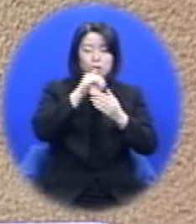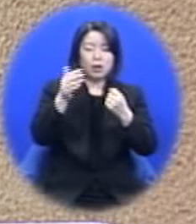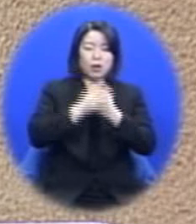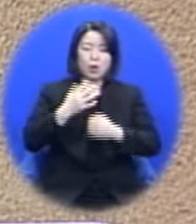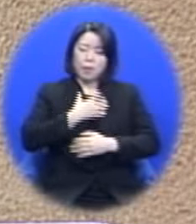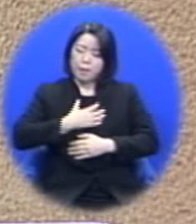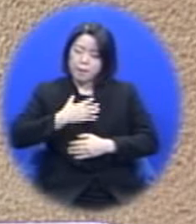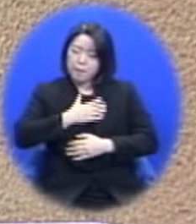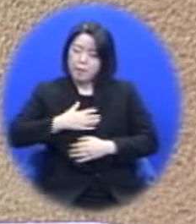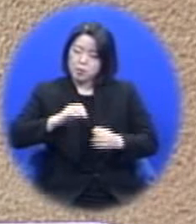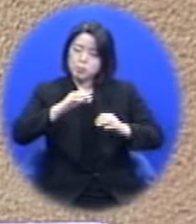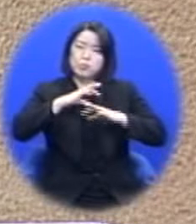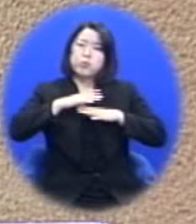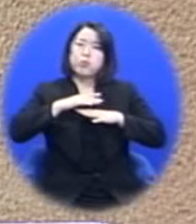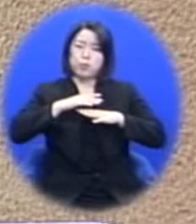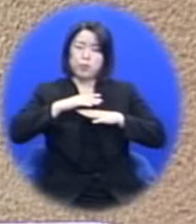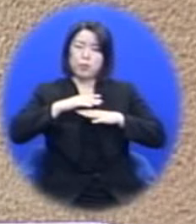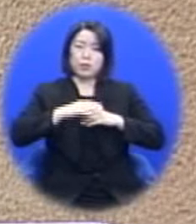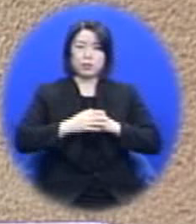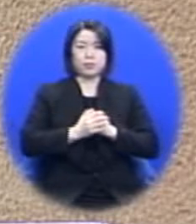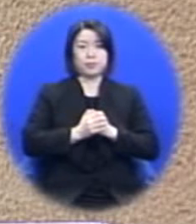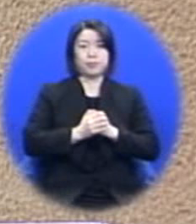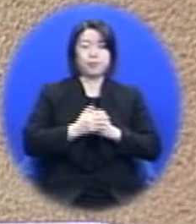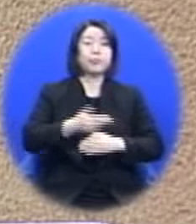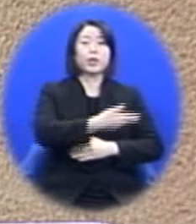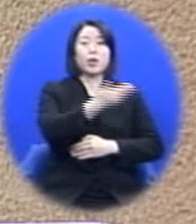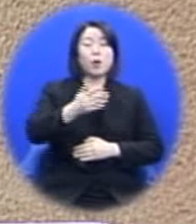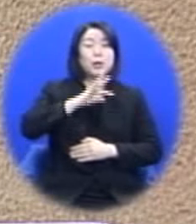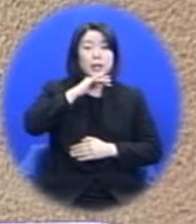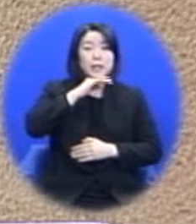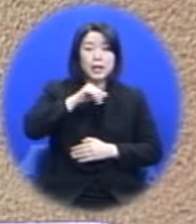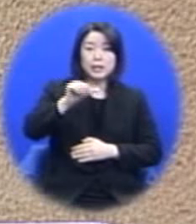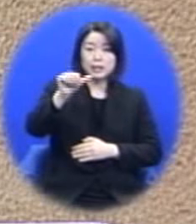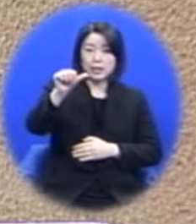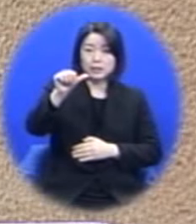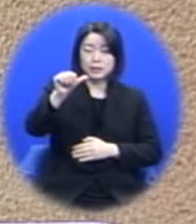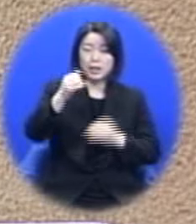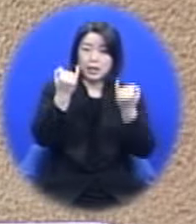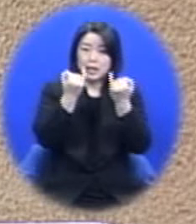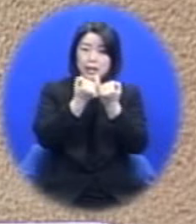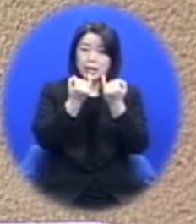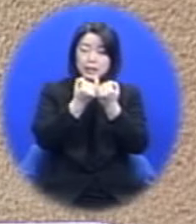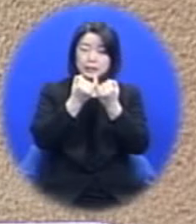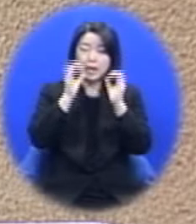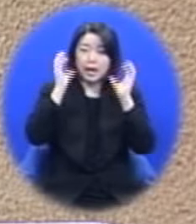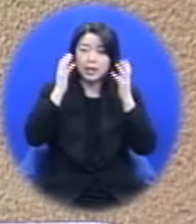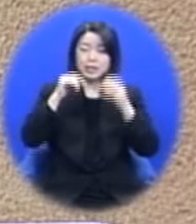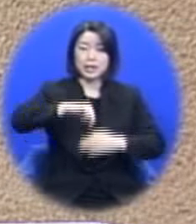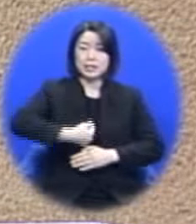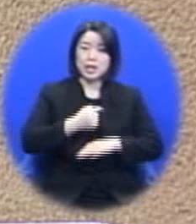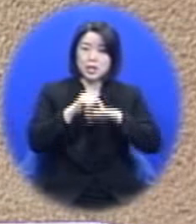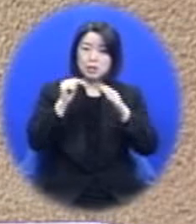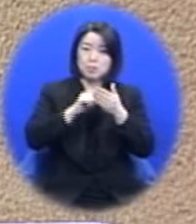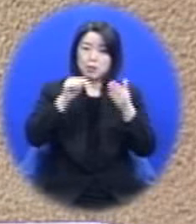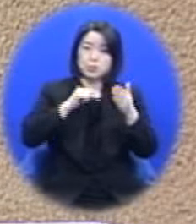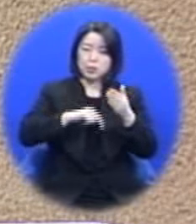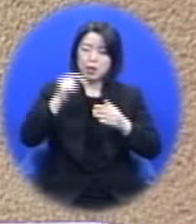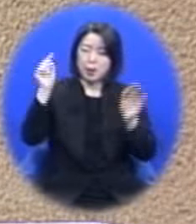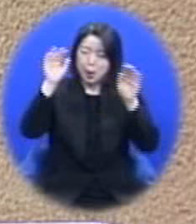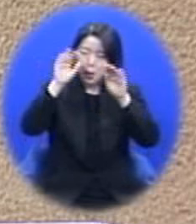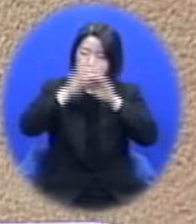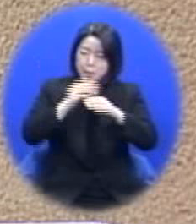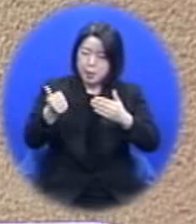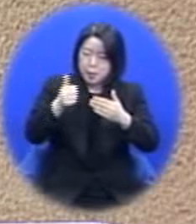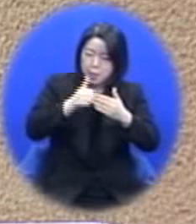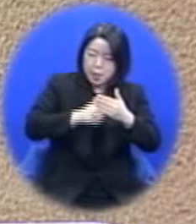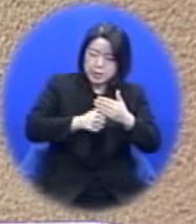괴롭다고, 무섭다는 거예요. 여러분, 이 5살 된 여자아이가 자기 마음속에 시커먼 게 들어와 있다고 이렇게